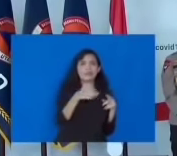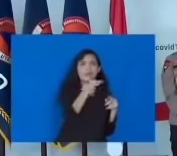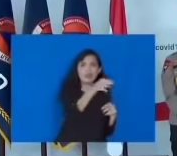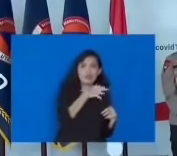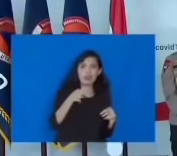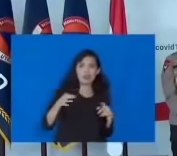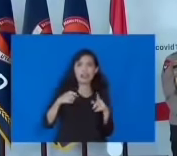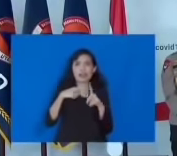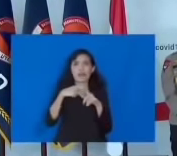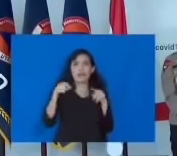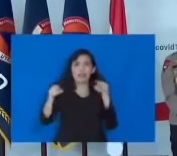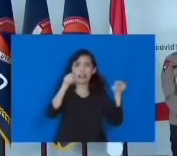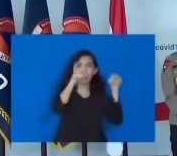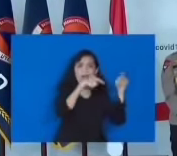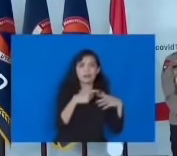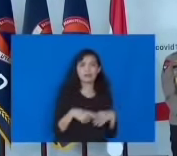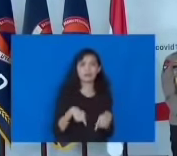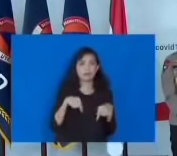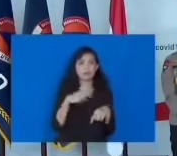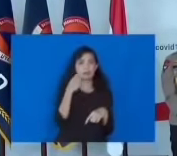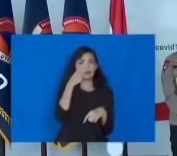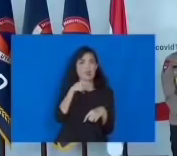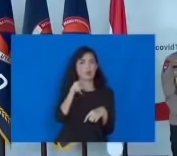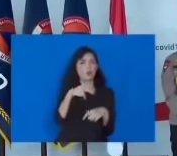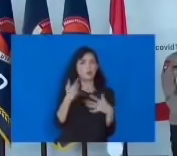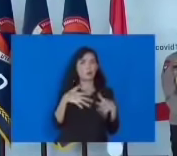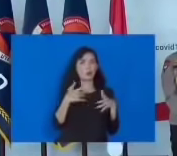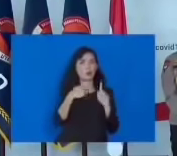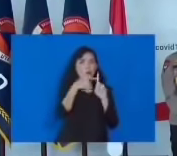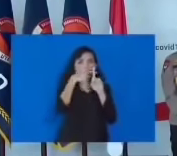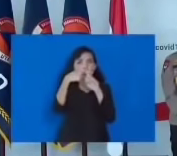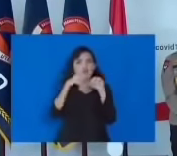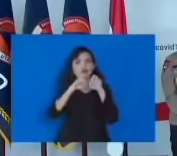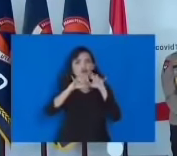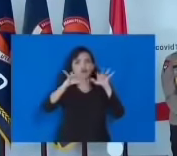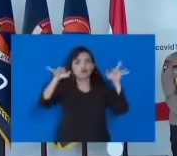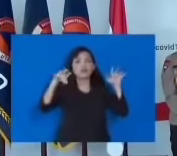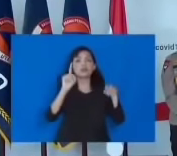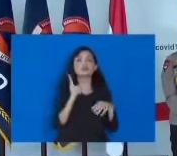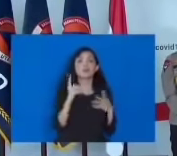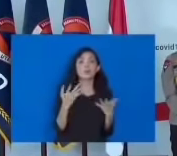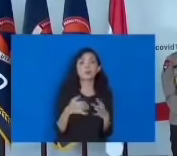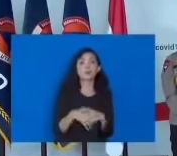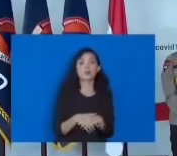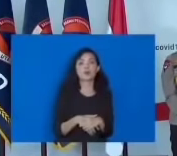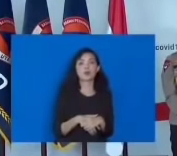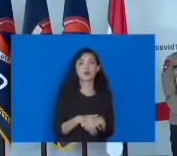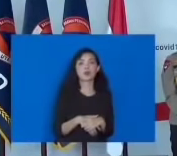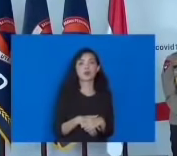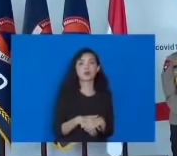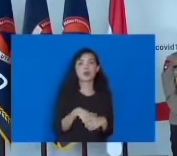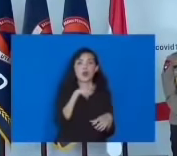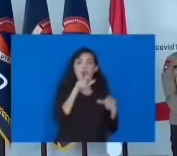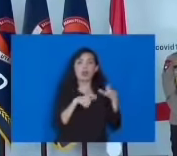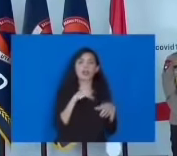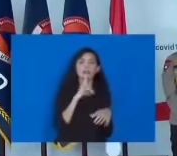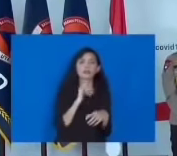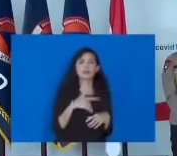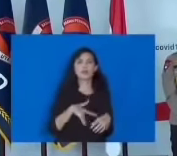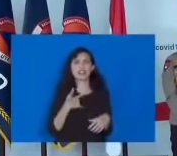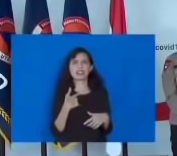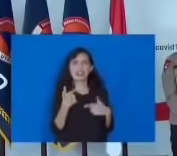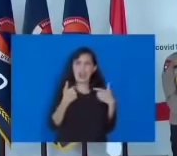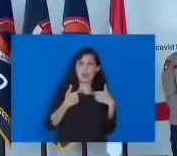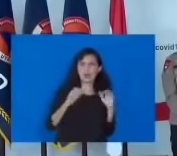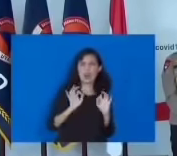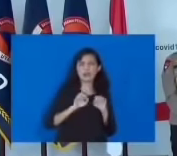kasus sekarang muncul akibat pergerakan orang tanpa gejala, kasus